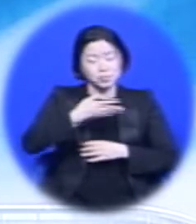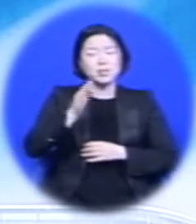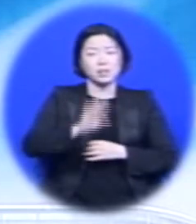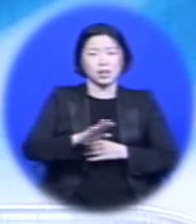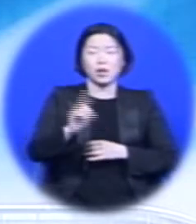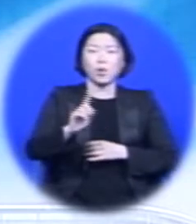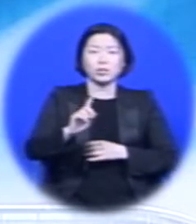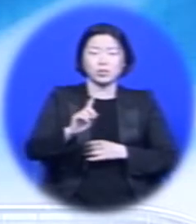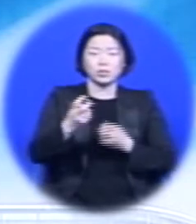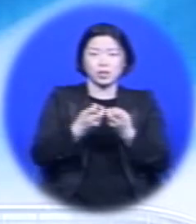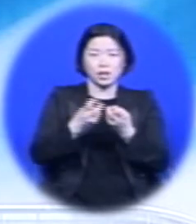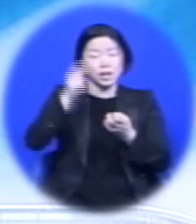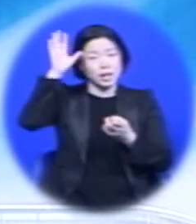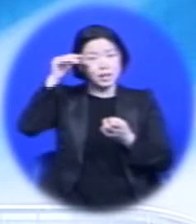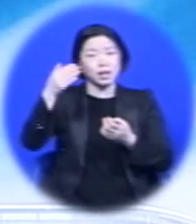어떻게 받아들이겠냐.